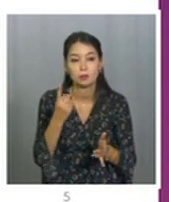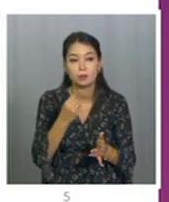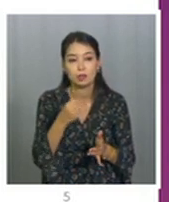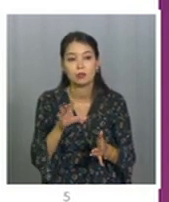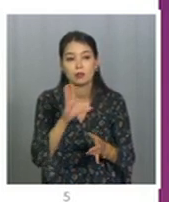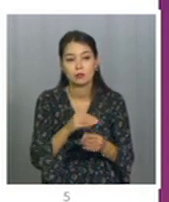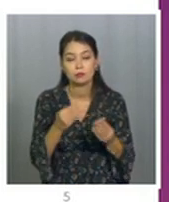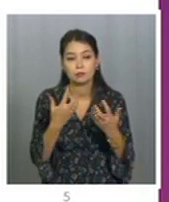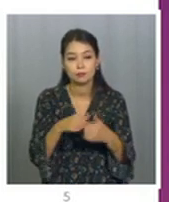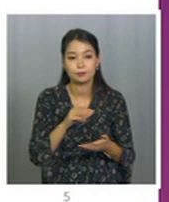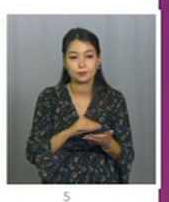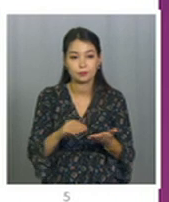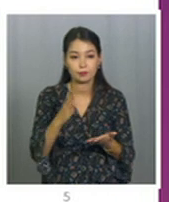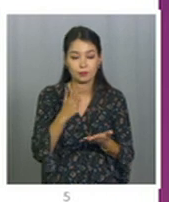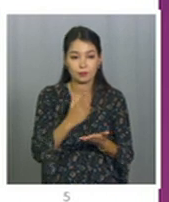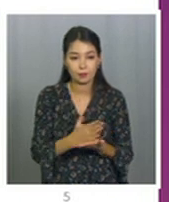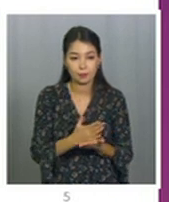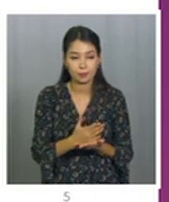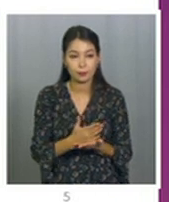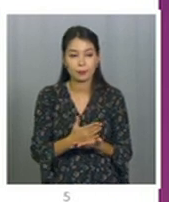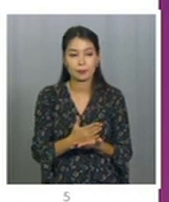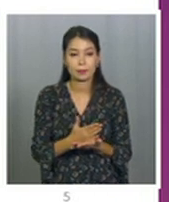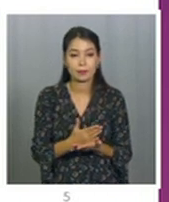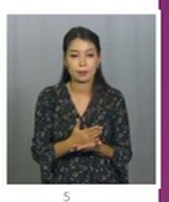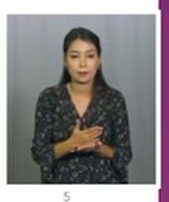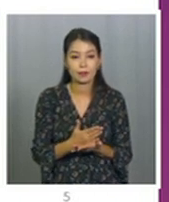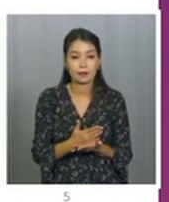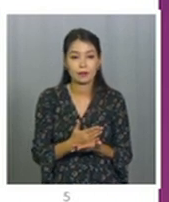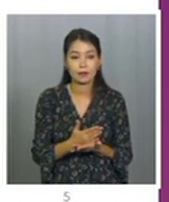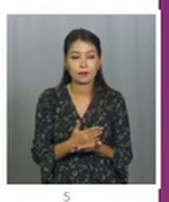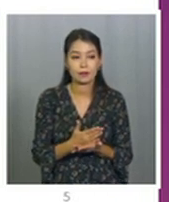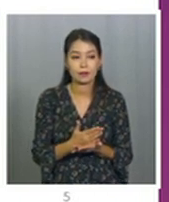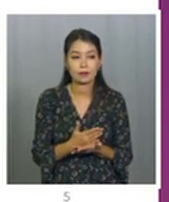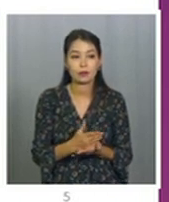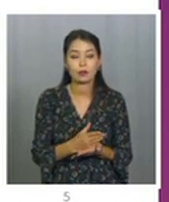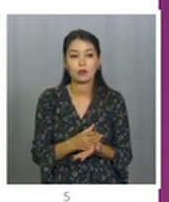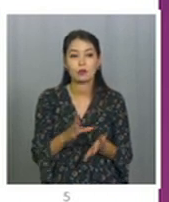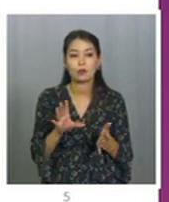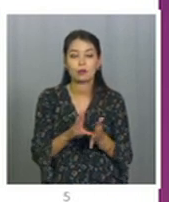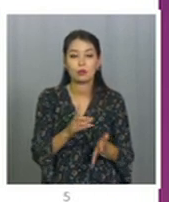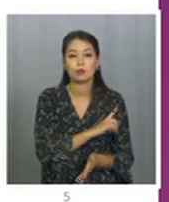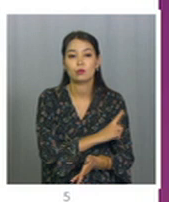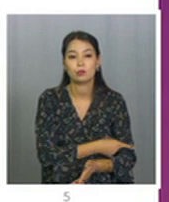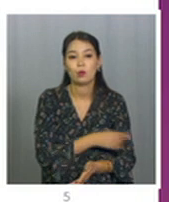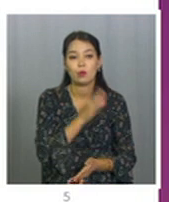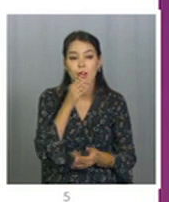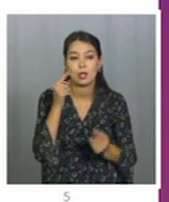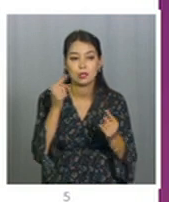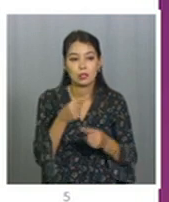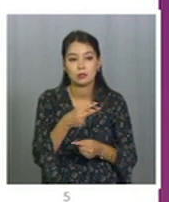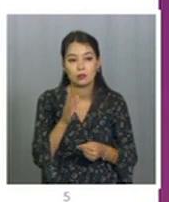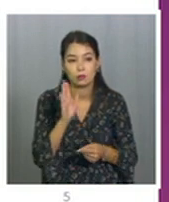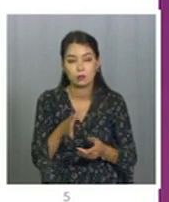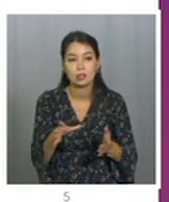екен. Енді осы туындыны алып көрейік. Яғни тоқ күшінің уақытқа тәуелділігі тең болады зарядтың